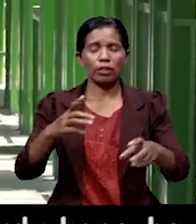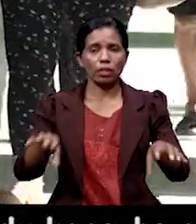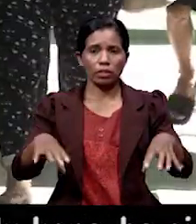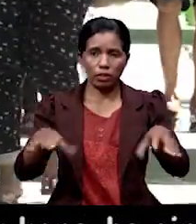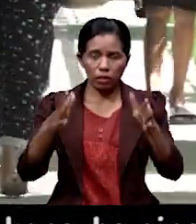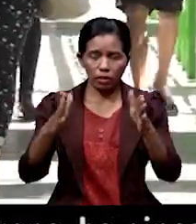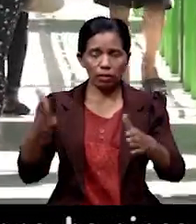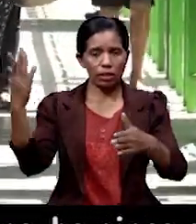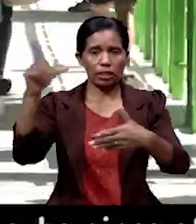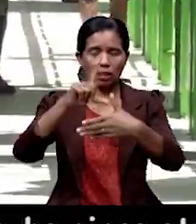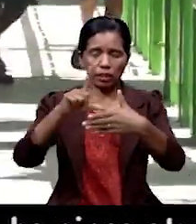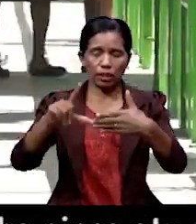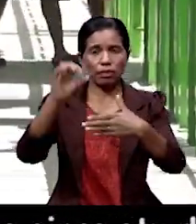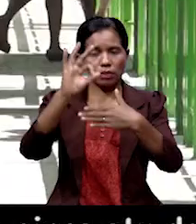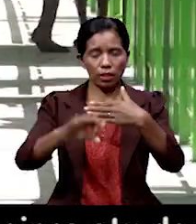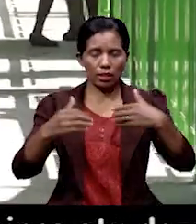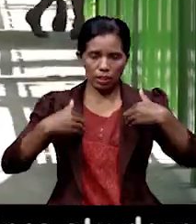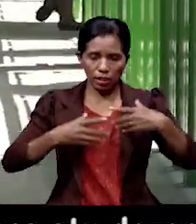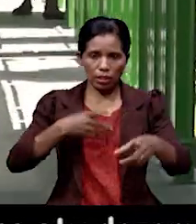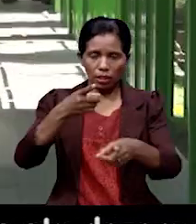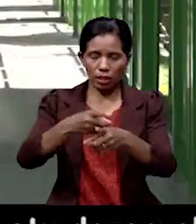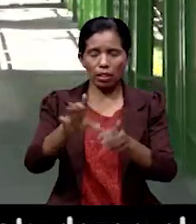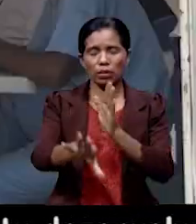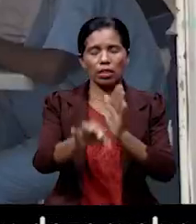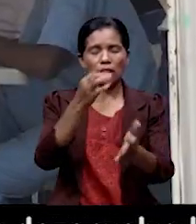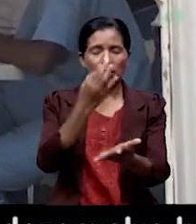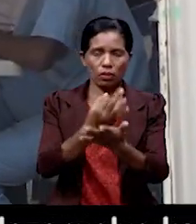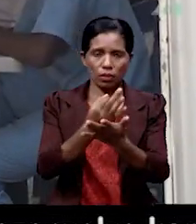frente nebe iha direito atu hetan subsídio hamutuk atas rua